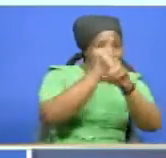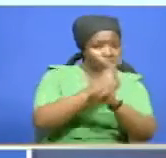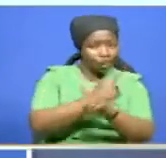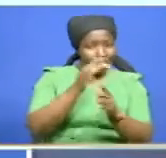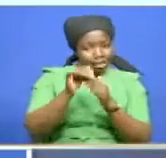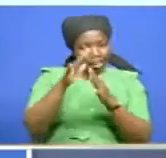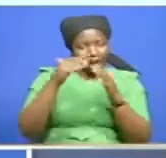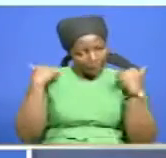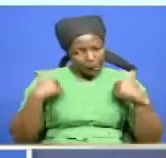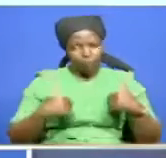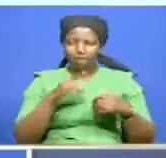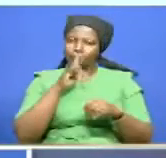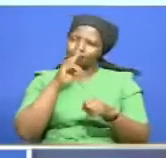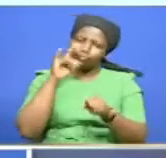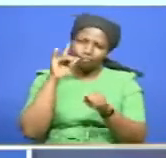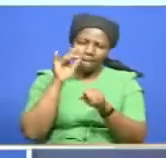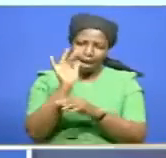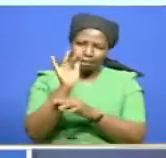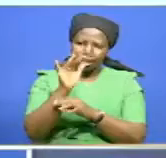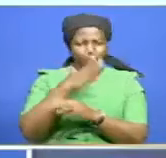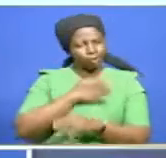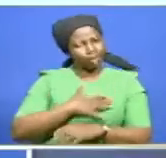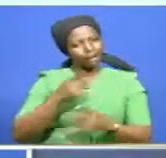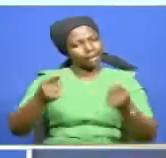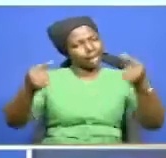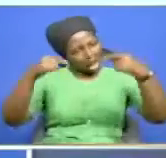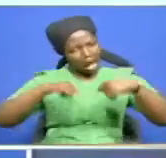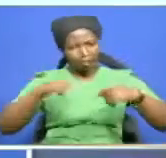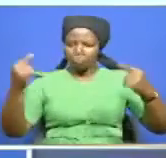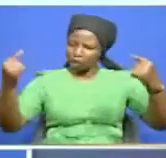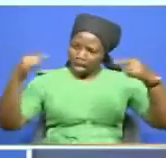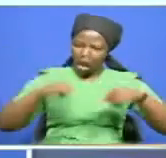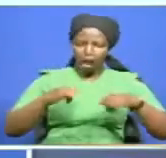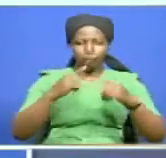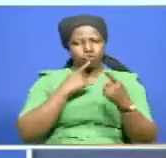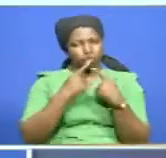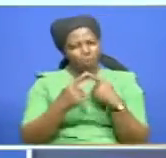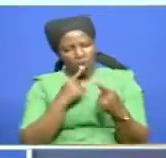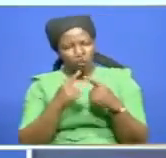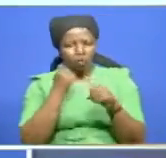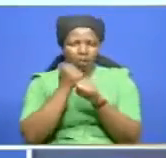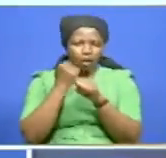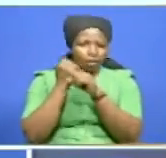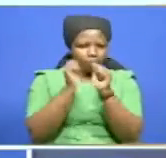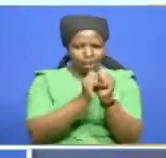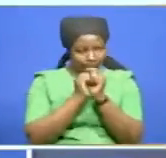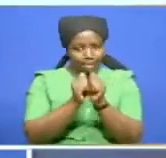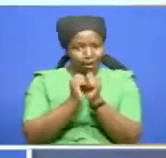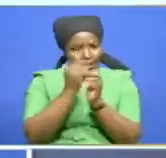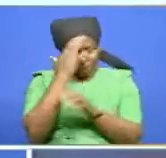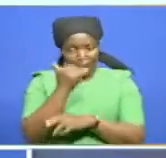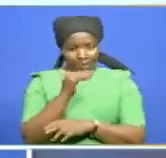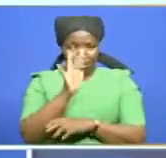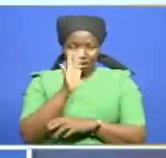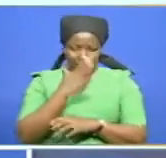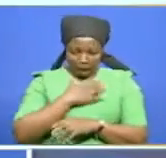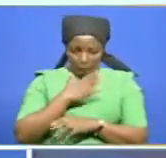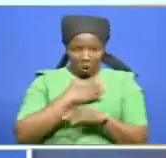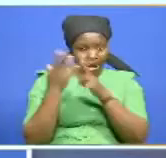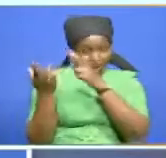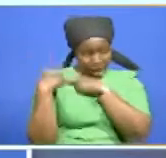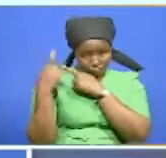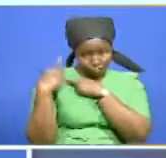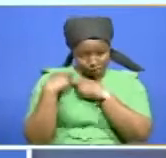mimi nawaambia njooni tuketi. Njooni tufanye pamoja. Kwa sababu jukumu yetu sio